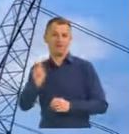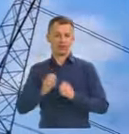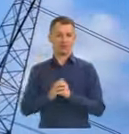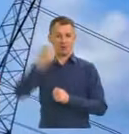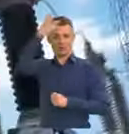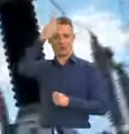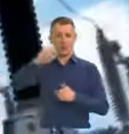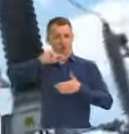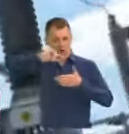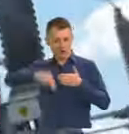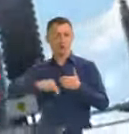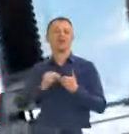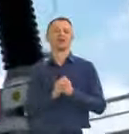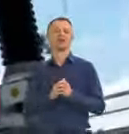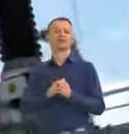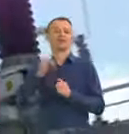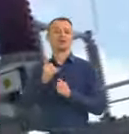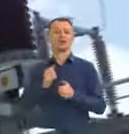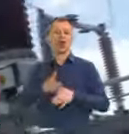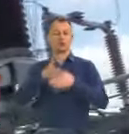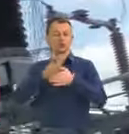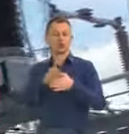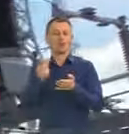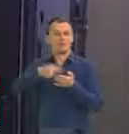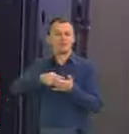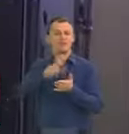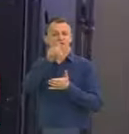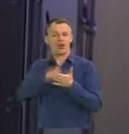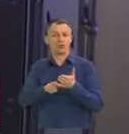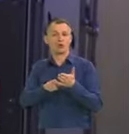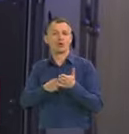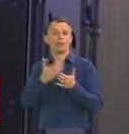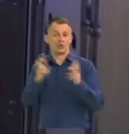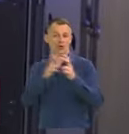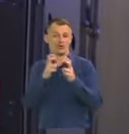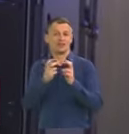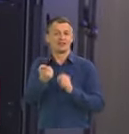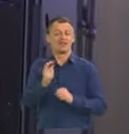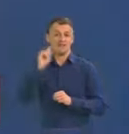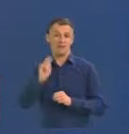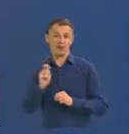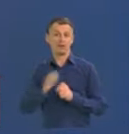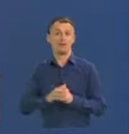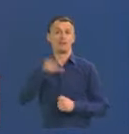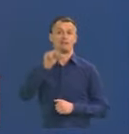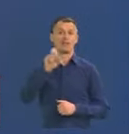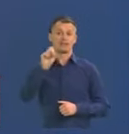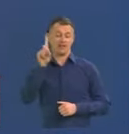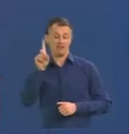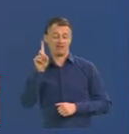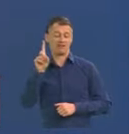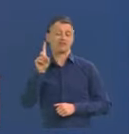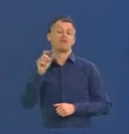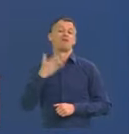Guvernul a adoptat compensarea facturilor din februarie, asta deși PSD și-a dorit să se aplice retroactiv. Eu mi-aș fi dorit și am tot anunțat că